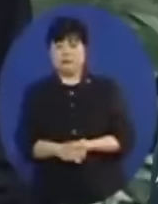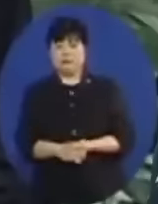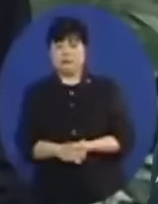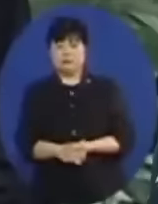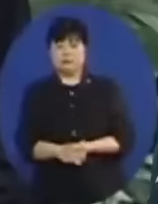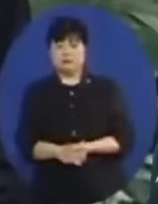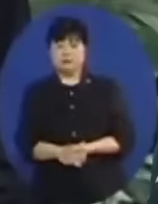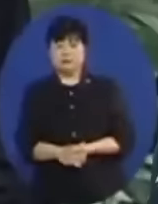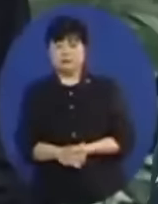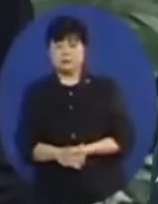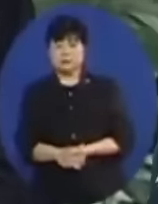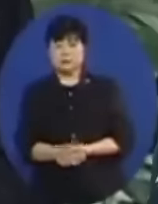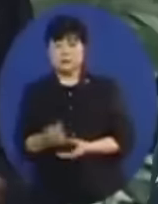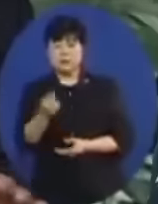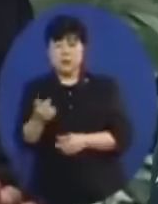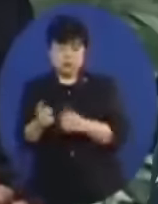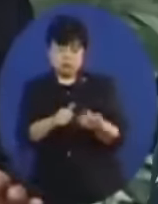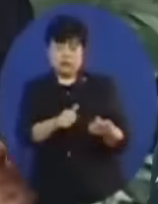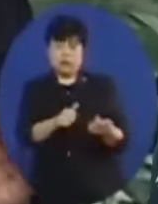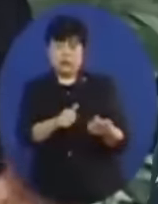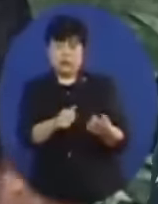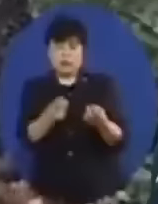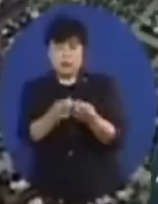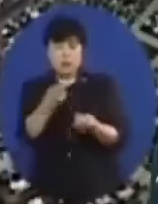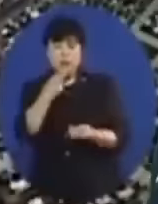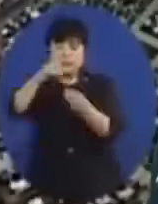쇠잔해지고 가는 것입니다. 어찌할 도리가 없이